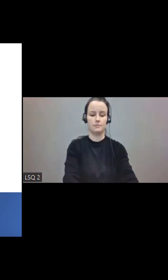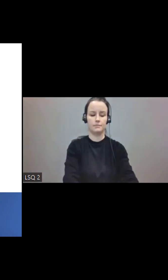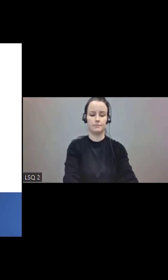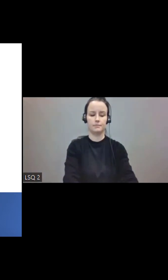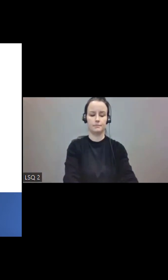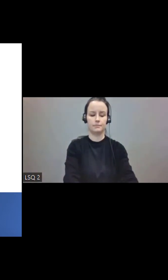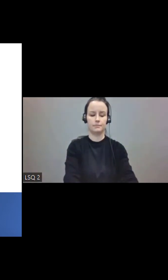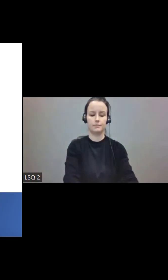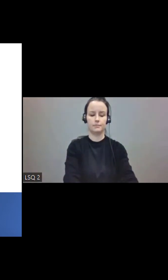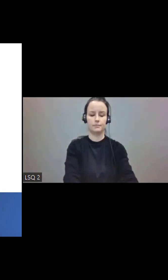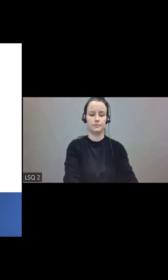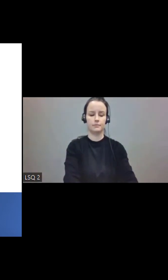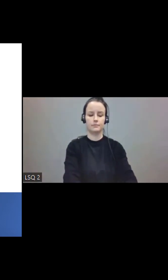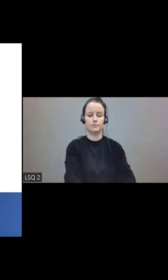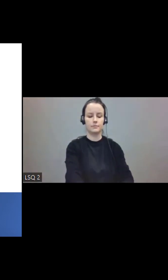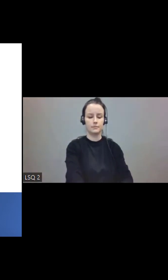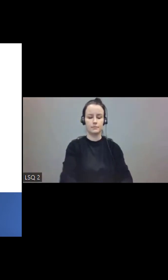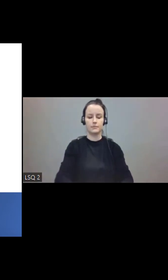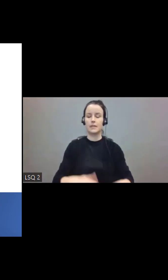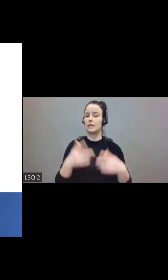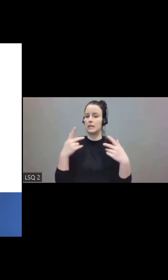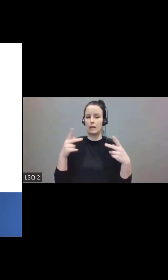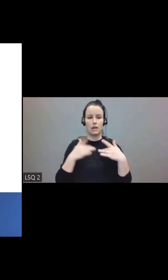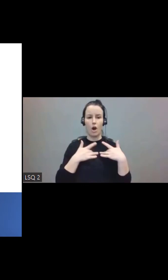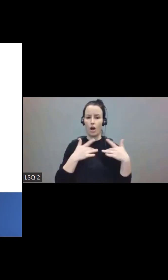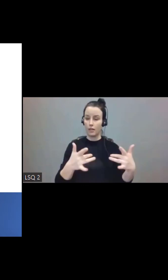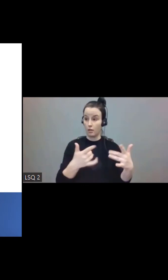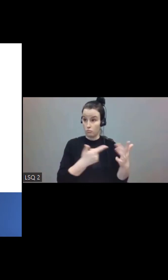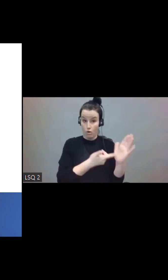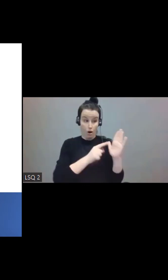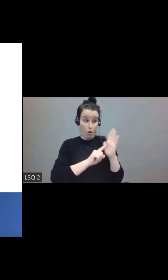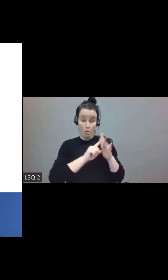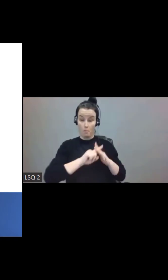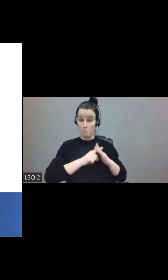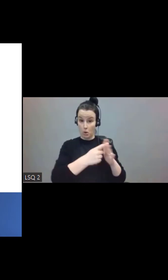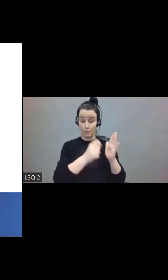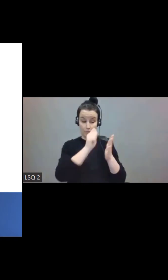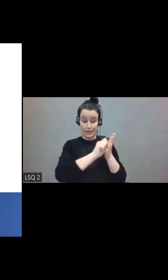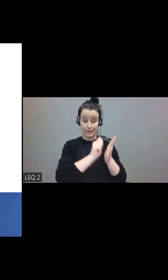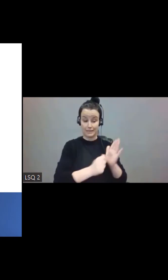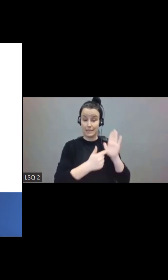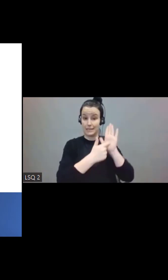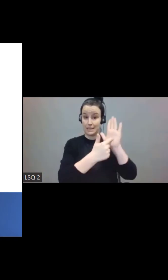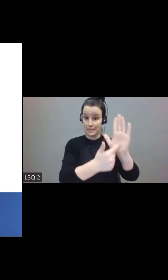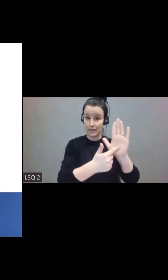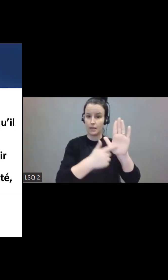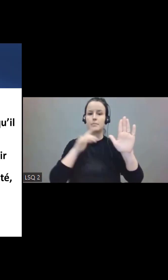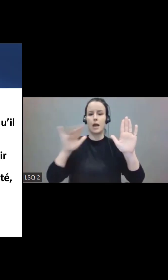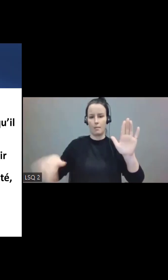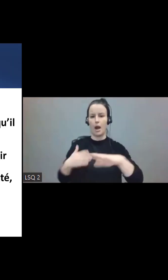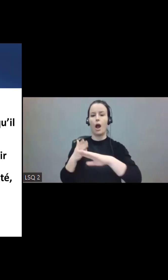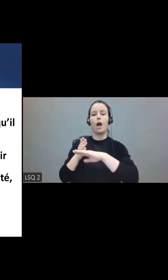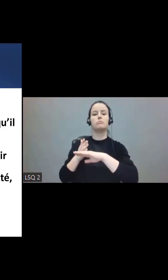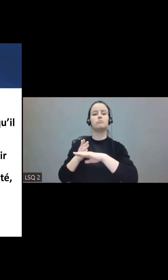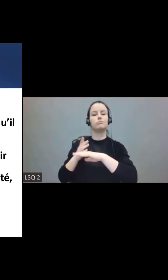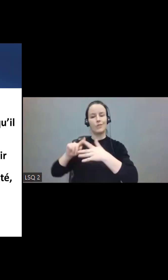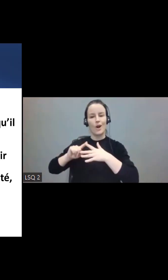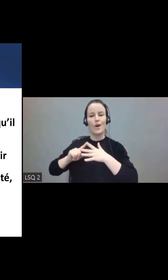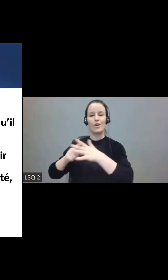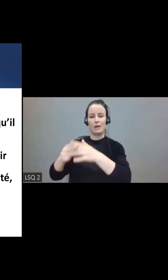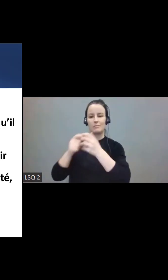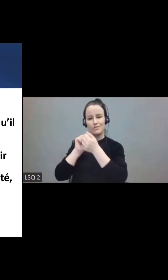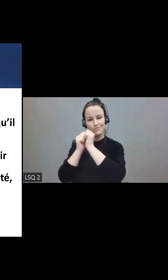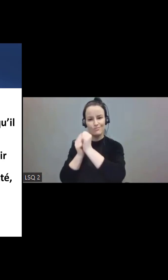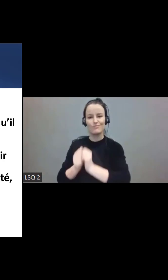sujet de quelqu'un ce matin et je vais entrer pour changer mon impression. Donc, on peut passer à la prochaine diapo. Merci.